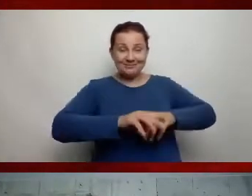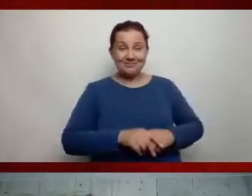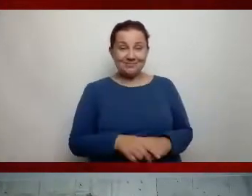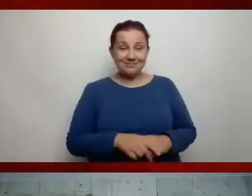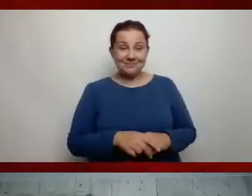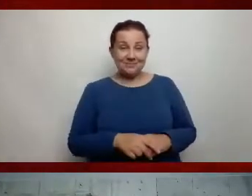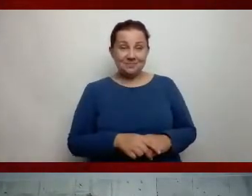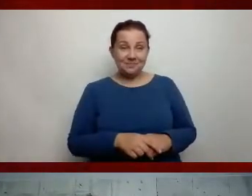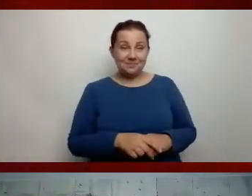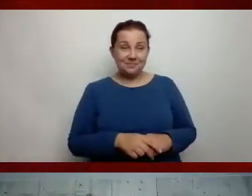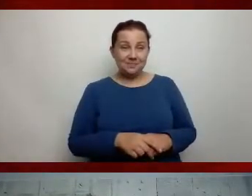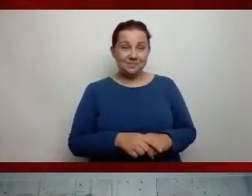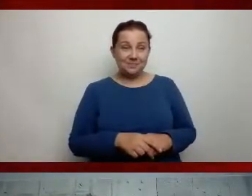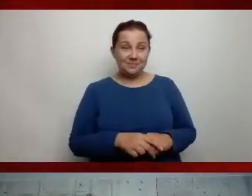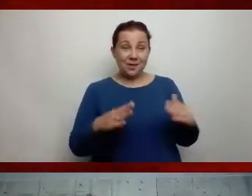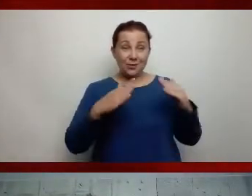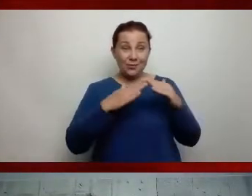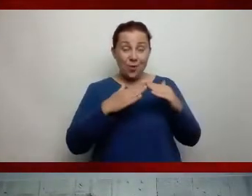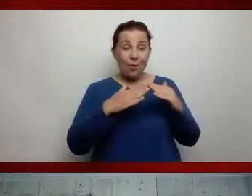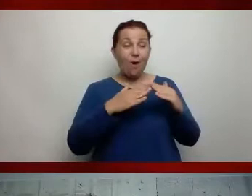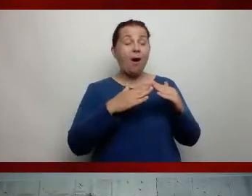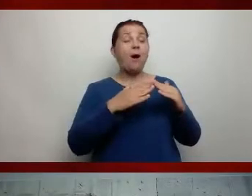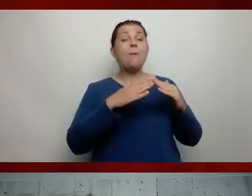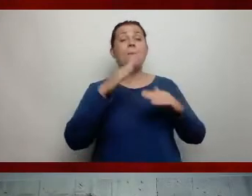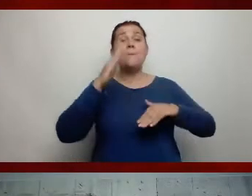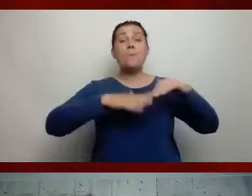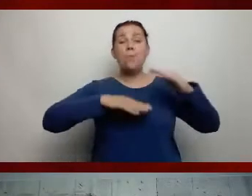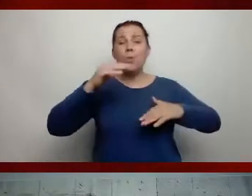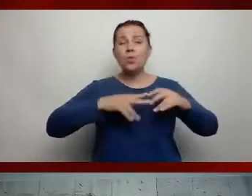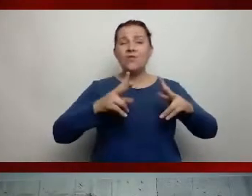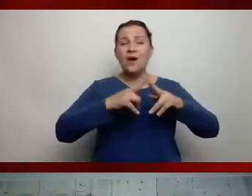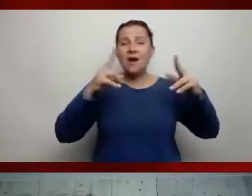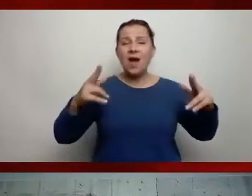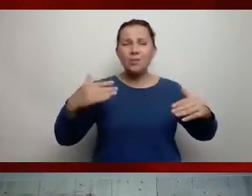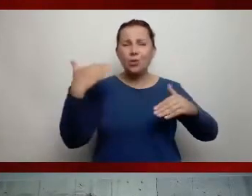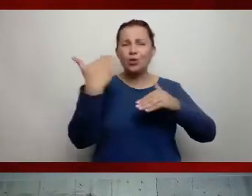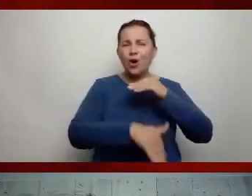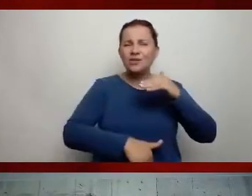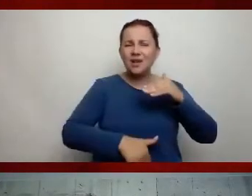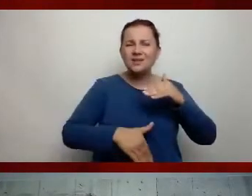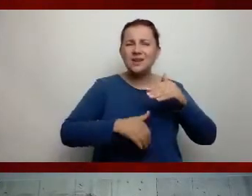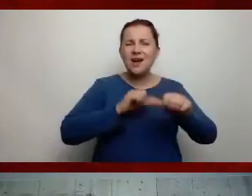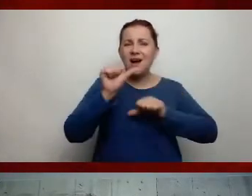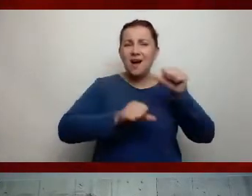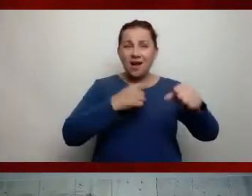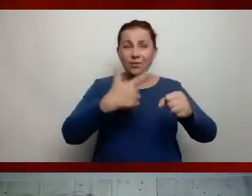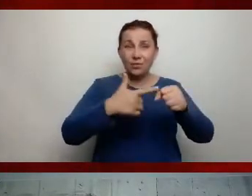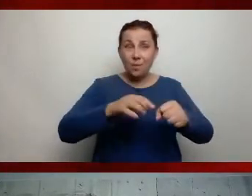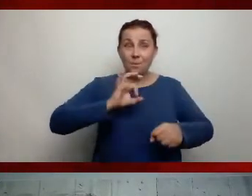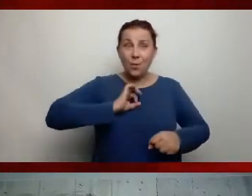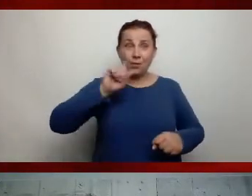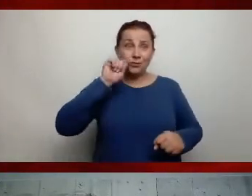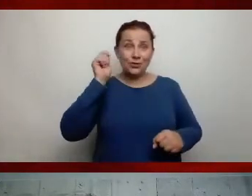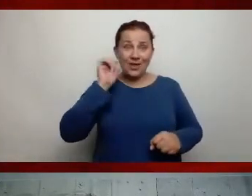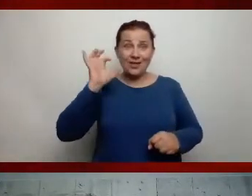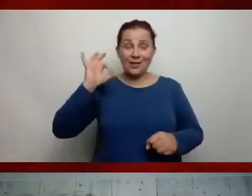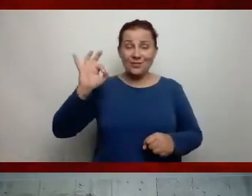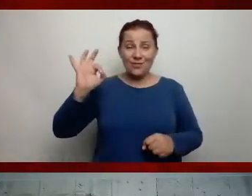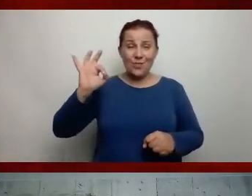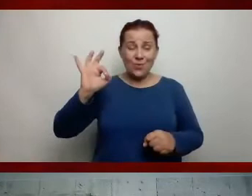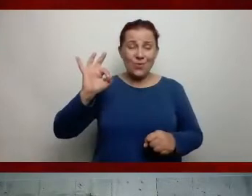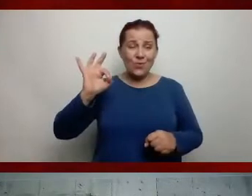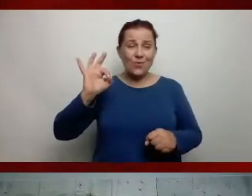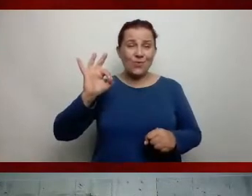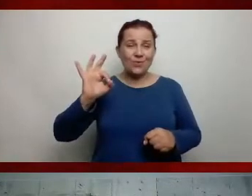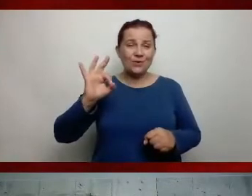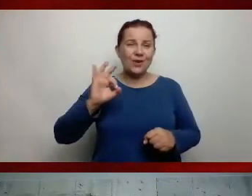Dom, który wybudował w latach, pod koniec lat 20. mój dziadek ze swoim szwagrem.